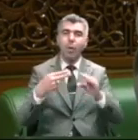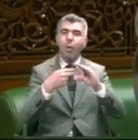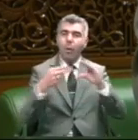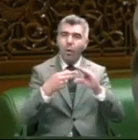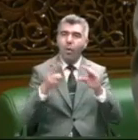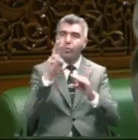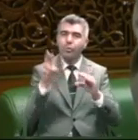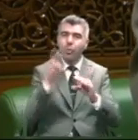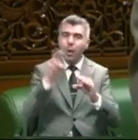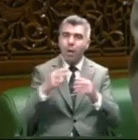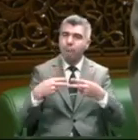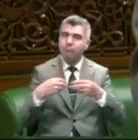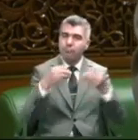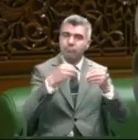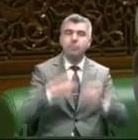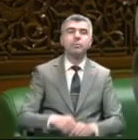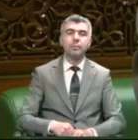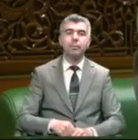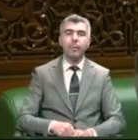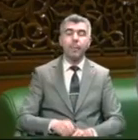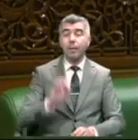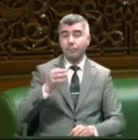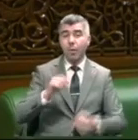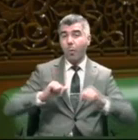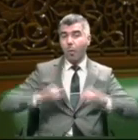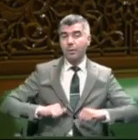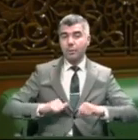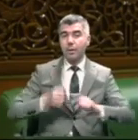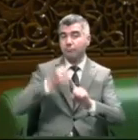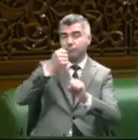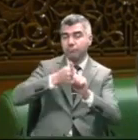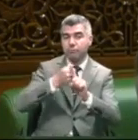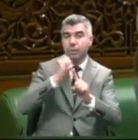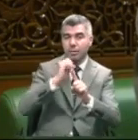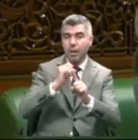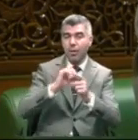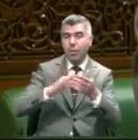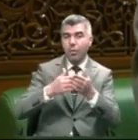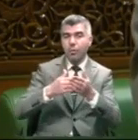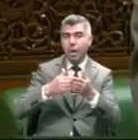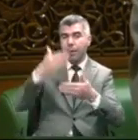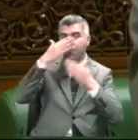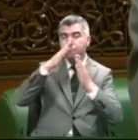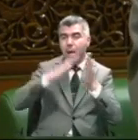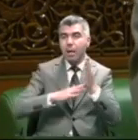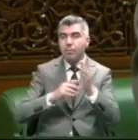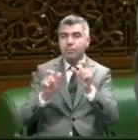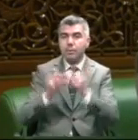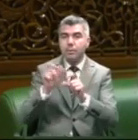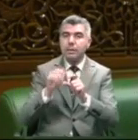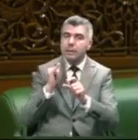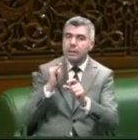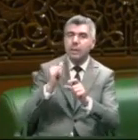لذا انتم مطالبون السيد الوزير المحترم بالعمل على توجيه الراسمال المغربي نحو قطاع السيارات